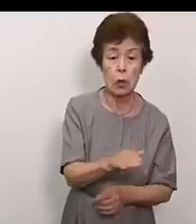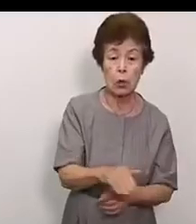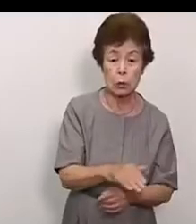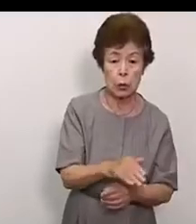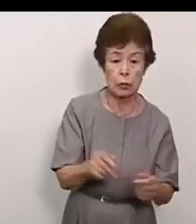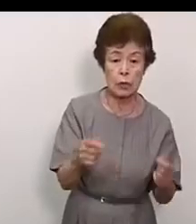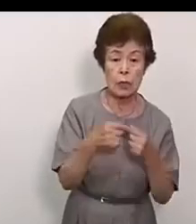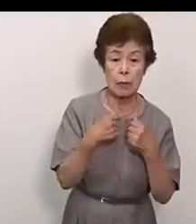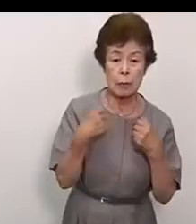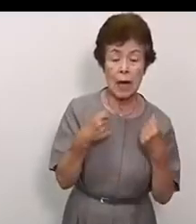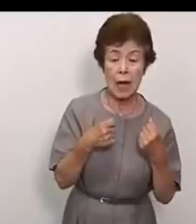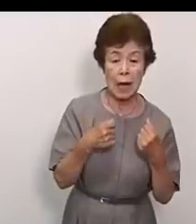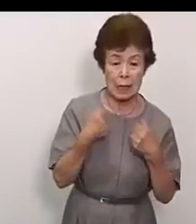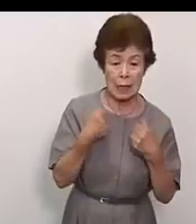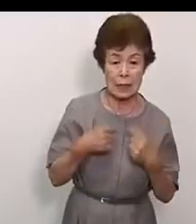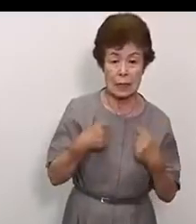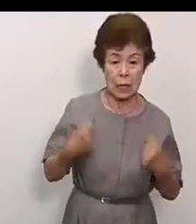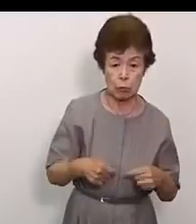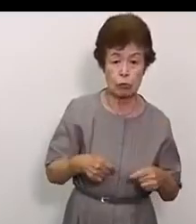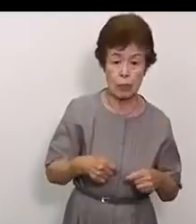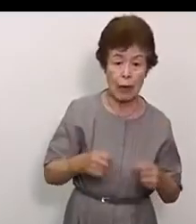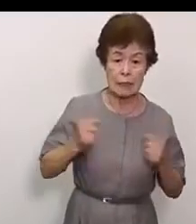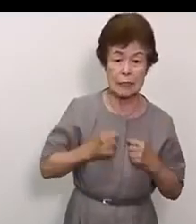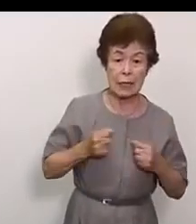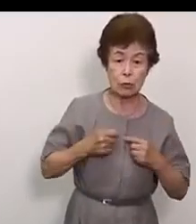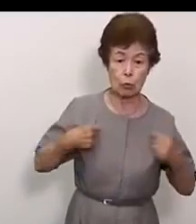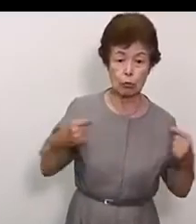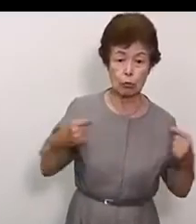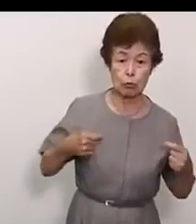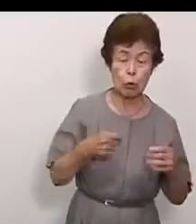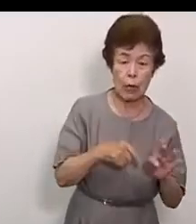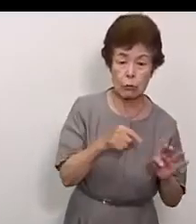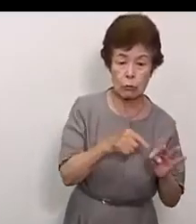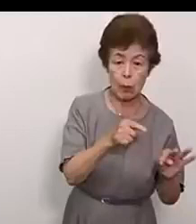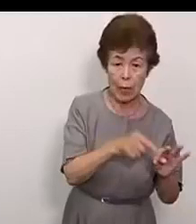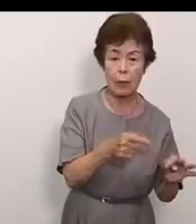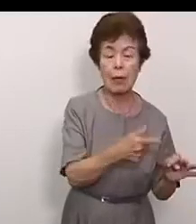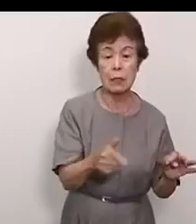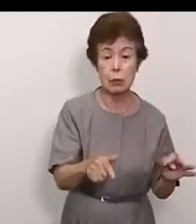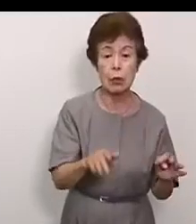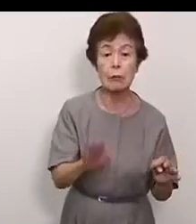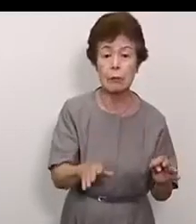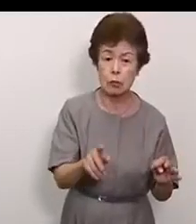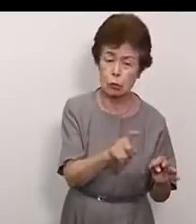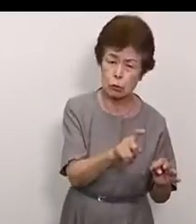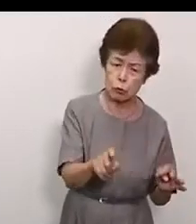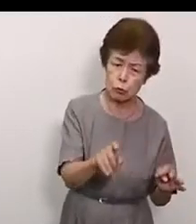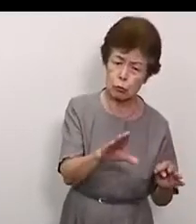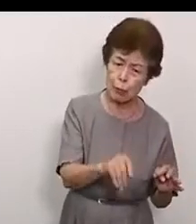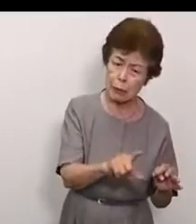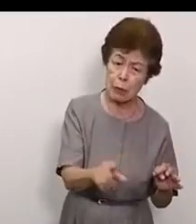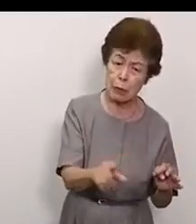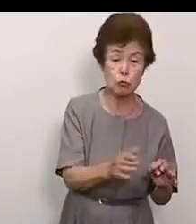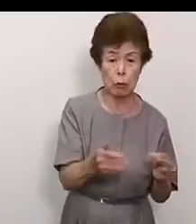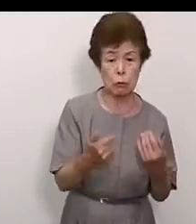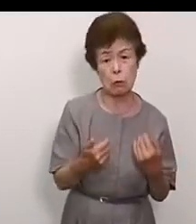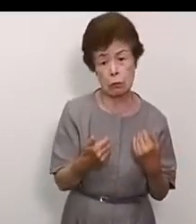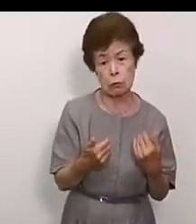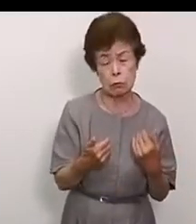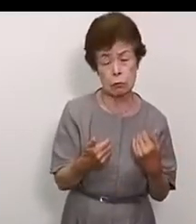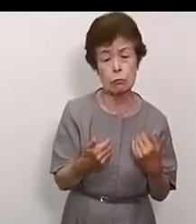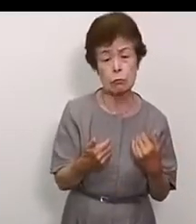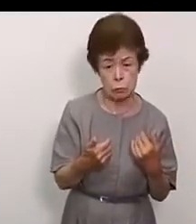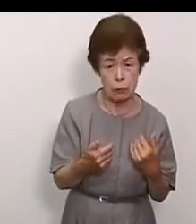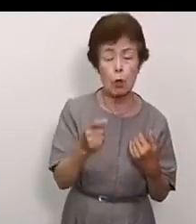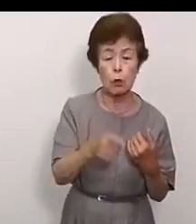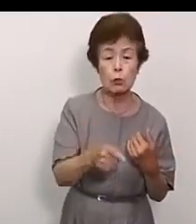運動靴を買う、体操着を買うっていうと、大体公立の中学校でも10万円かかります。でそれを就学援助